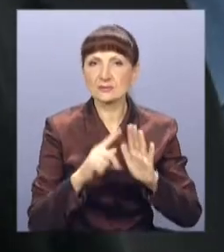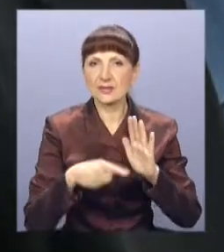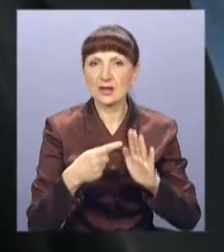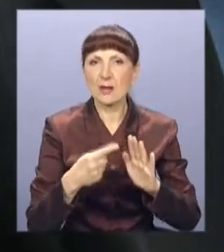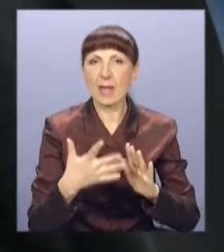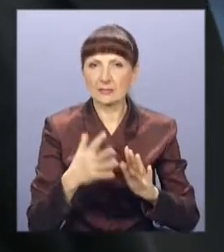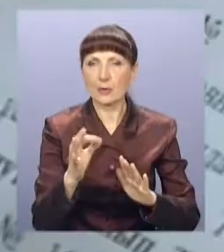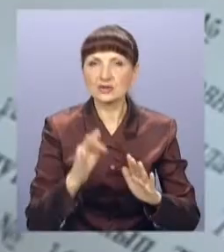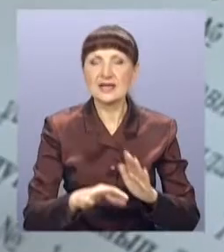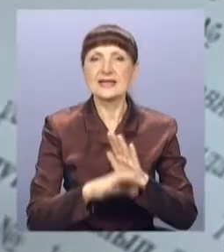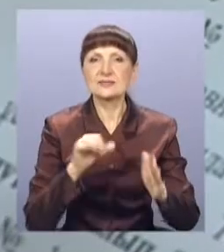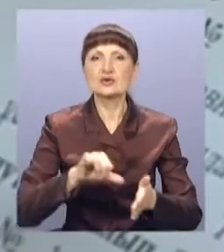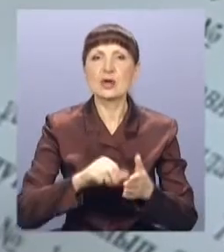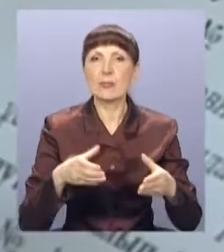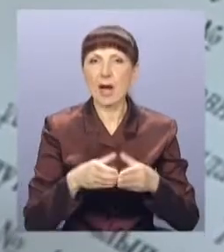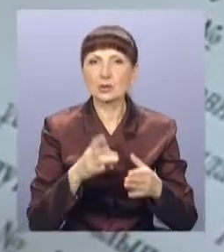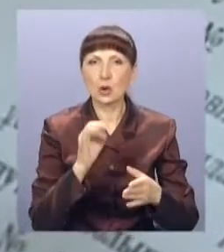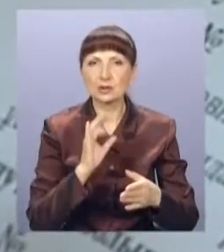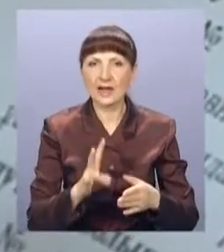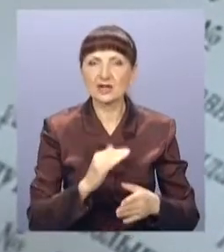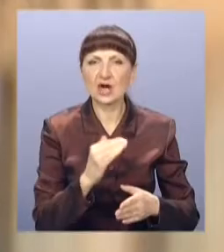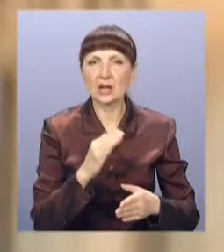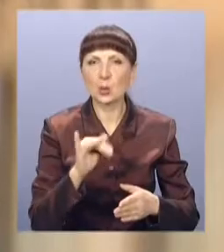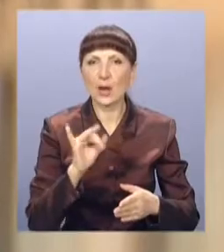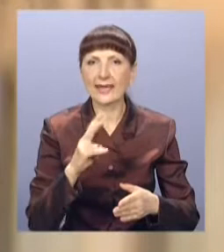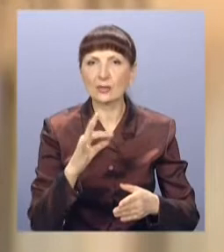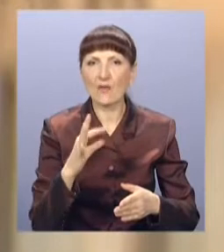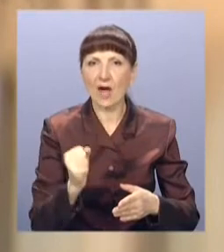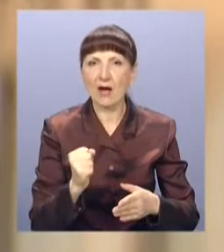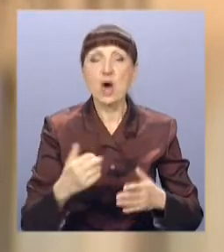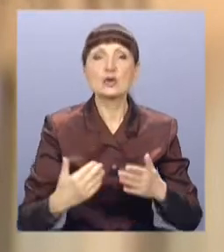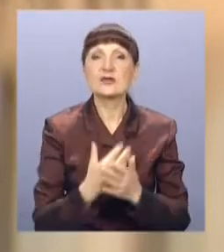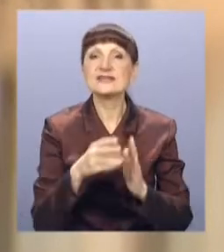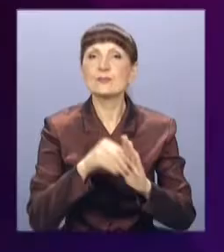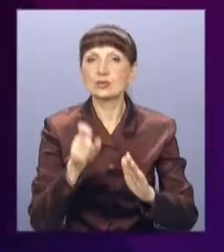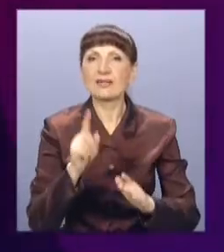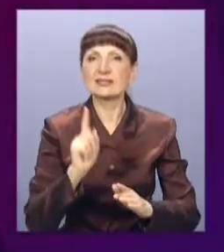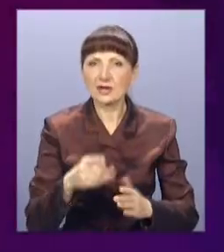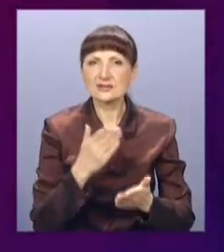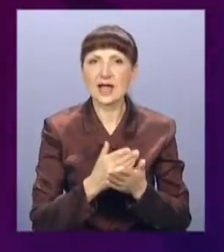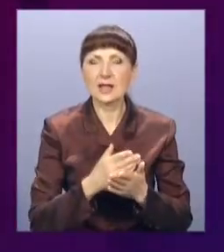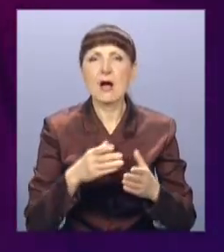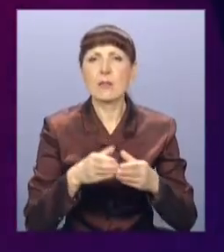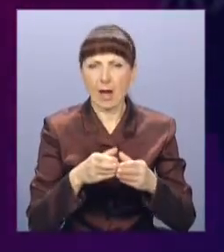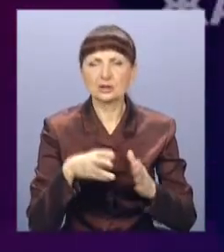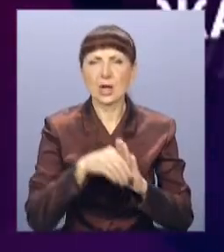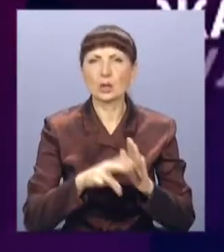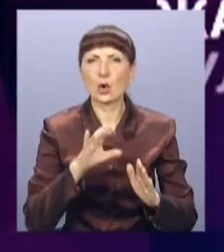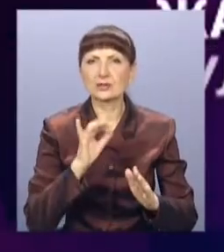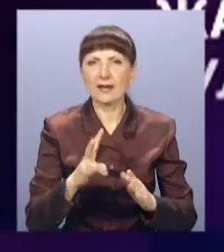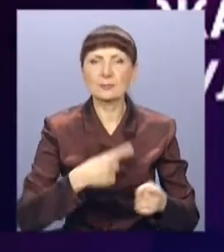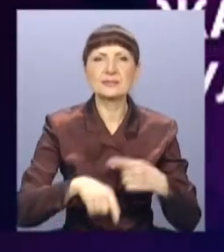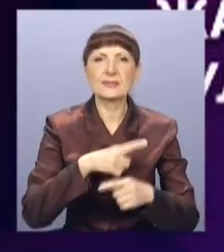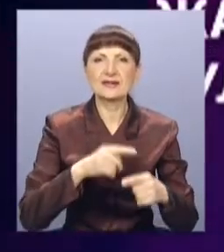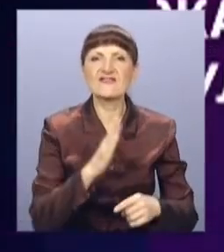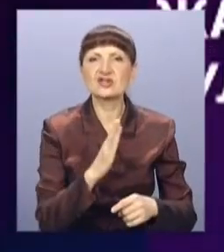78,5% избрана член партии Нуротан Жанна Тулегенова. Новоявленным депутатом стал также нуротановец, предприниматель Вячеслав